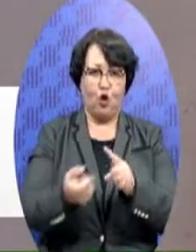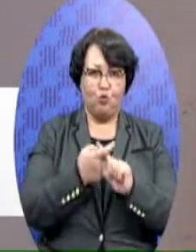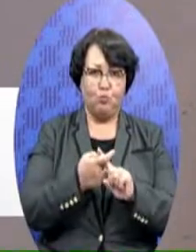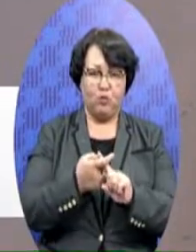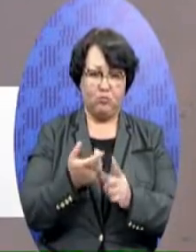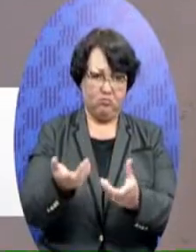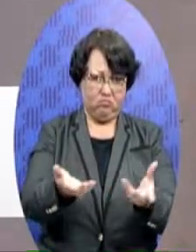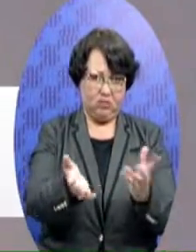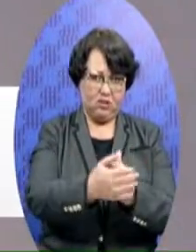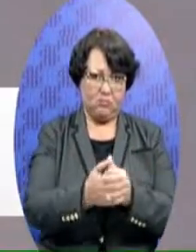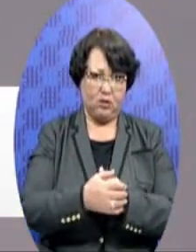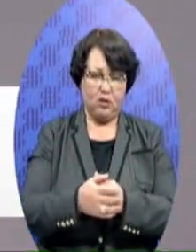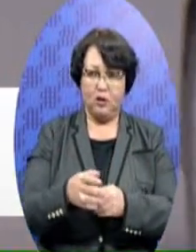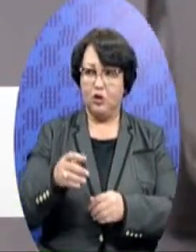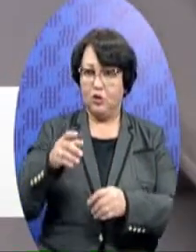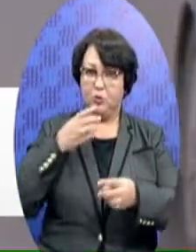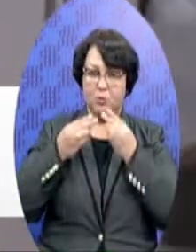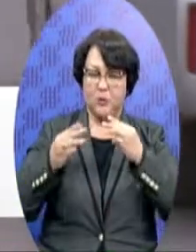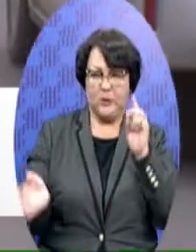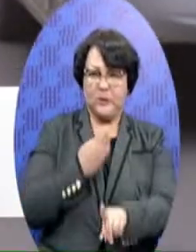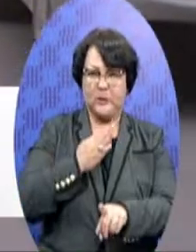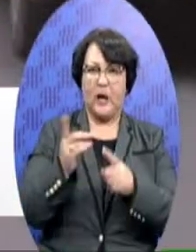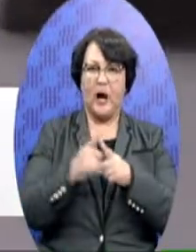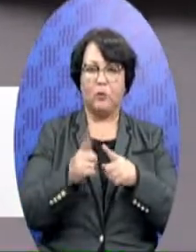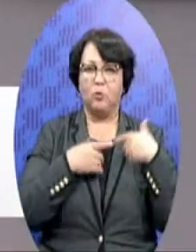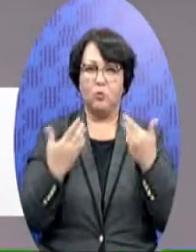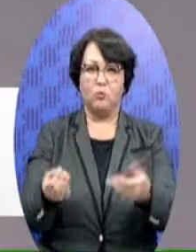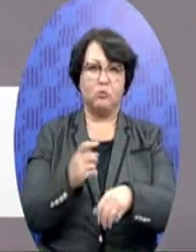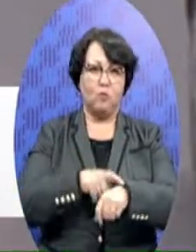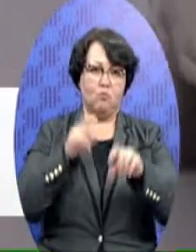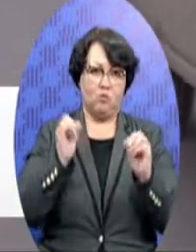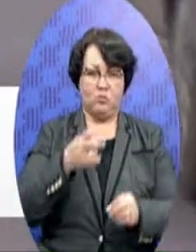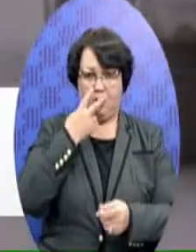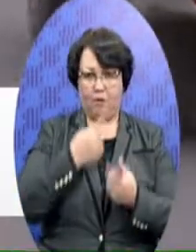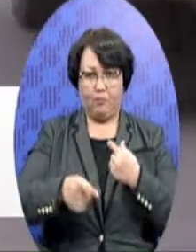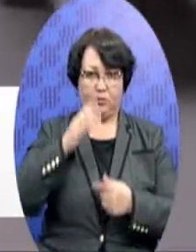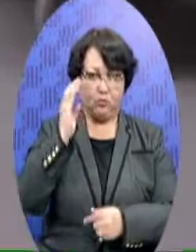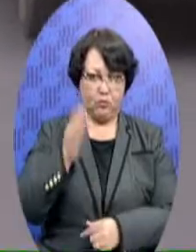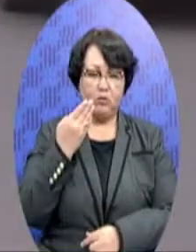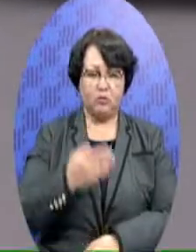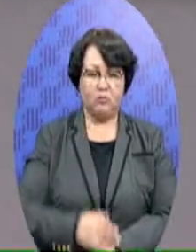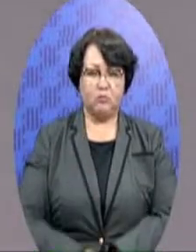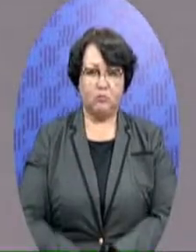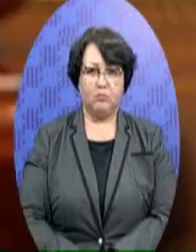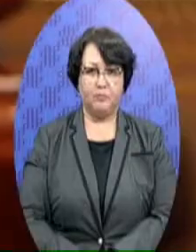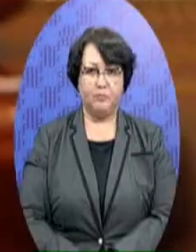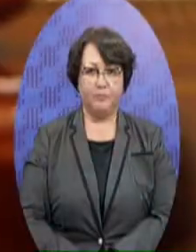жолоочид ноогдуулах хариуцлагыг чангаруулах цаг болсныг дээрх жишээнүүд харуулж байна.